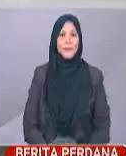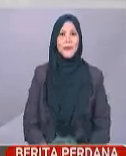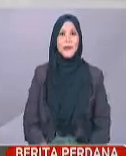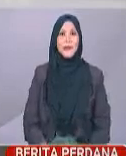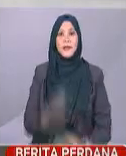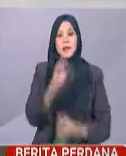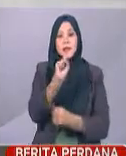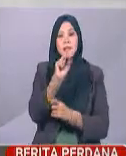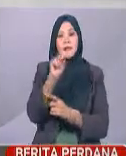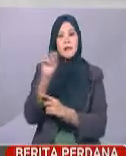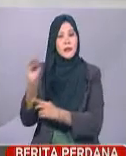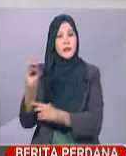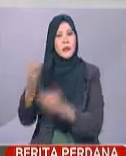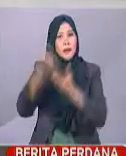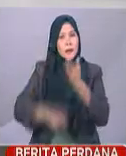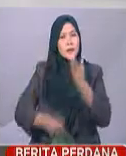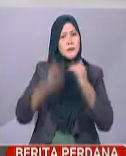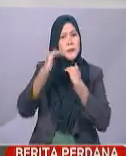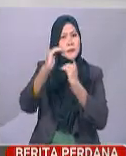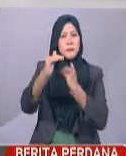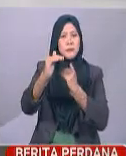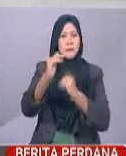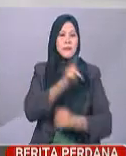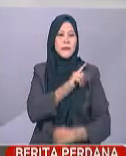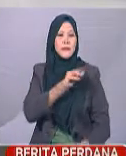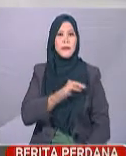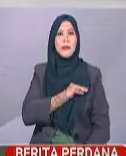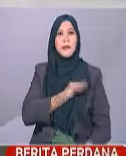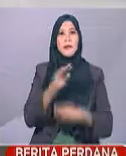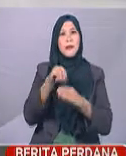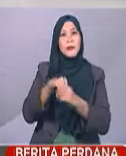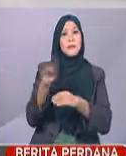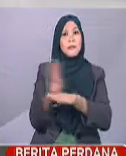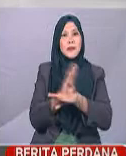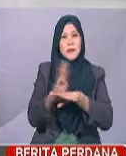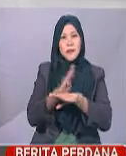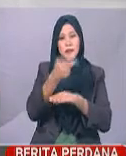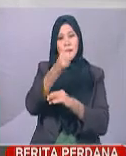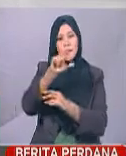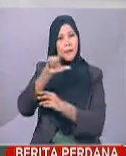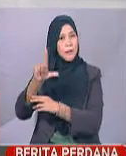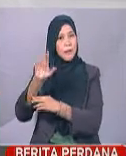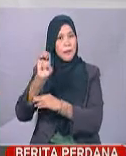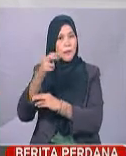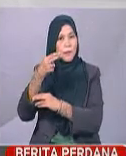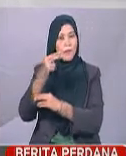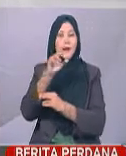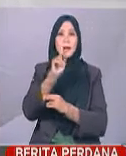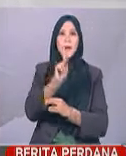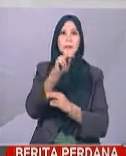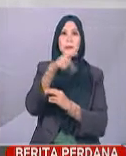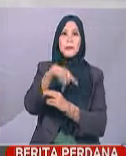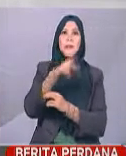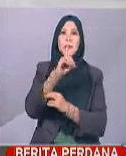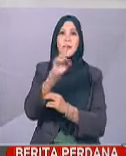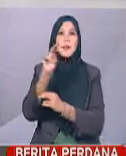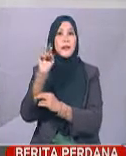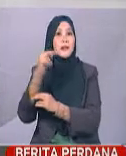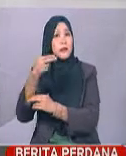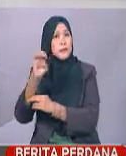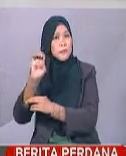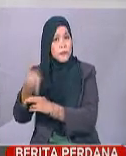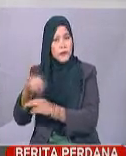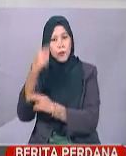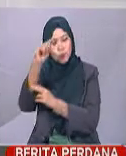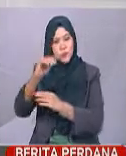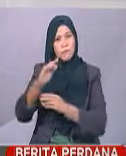Sementara itu, skim harga maksimum akan dilaksana Kementerian Perdagangan Dalam Negeri dan Hal Ehwal Pengguna KPDN HEP bagi membendung